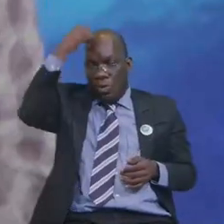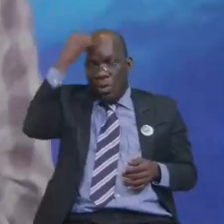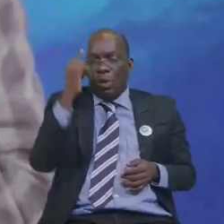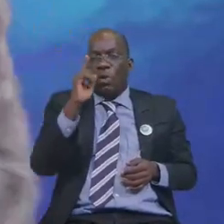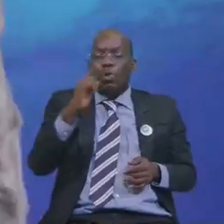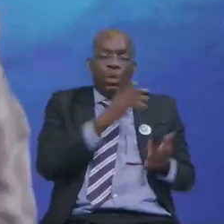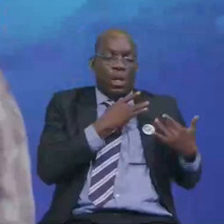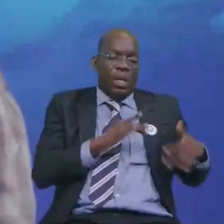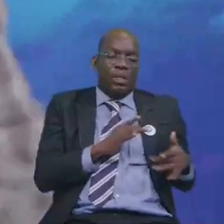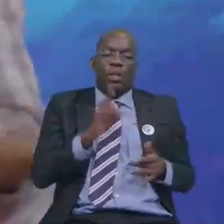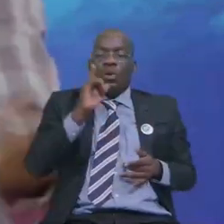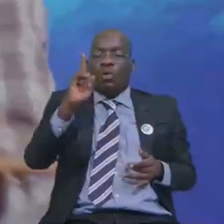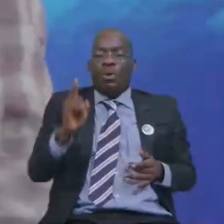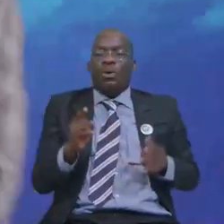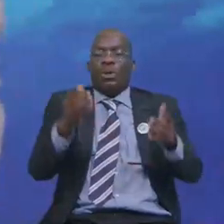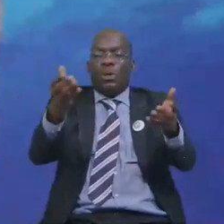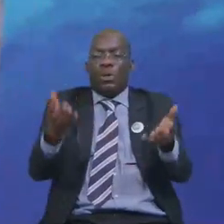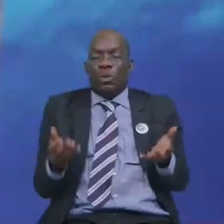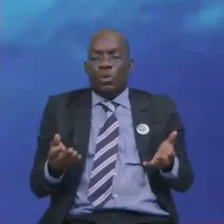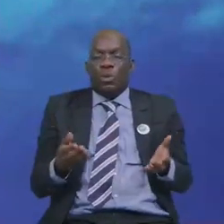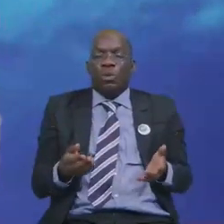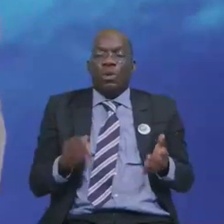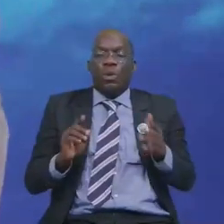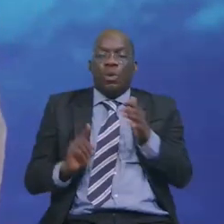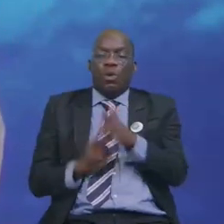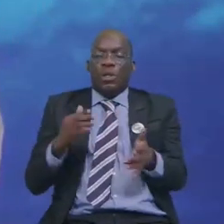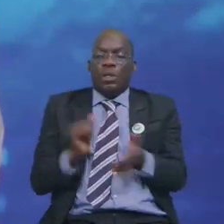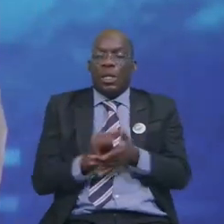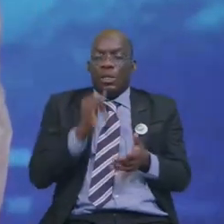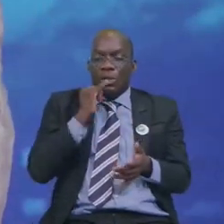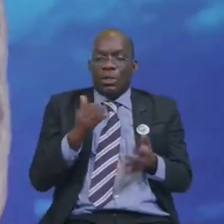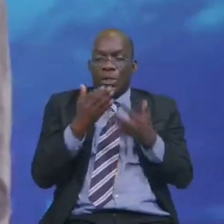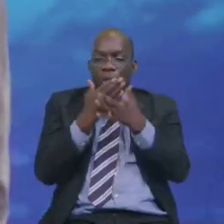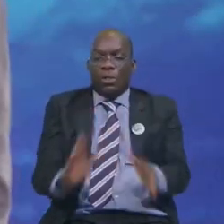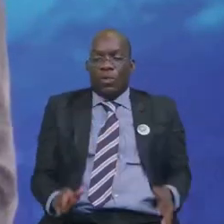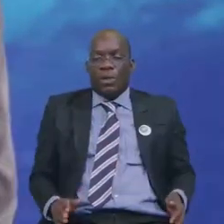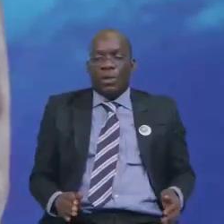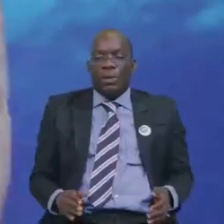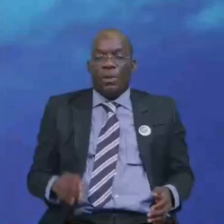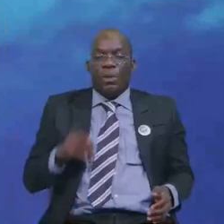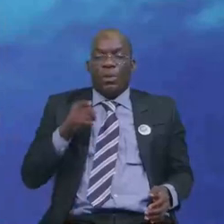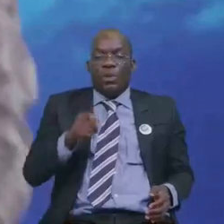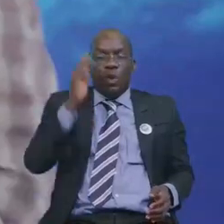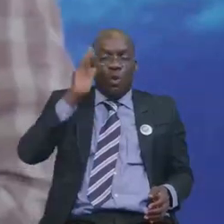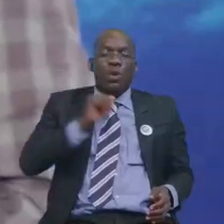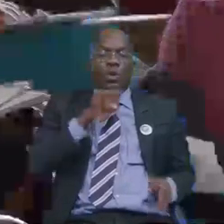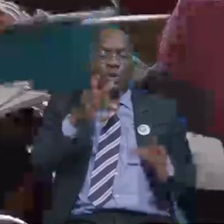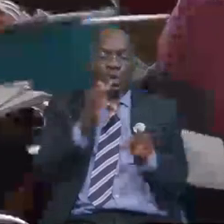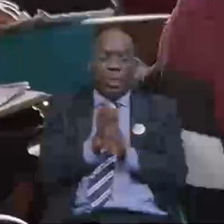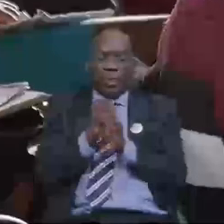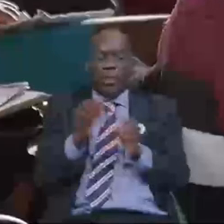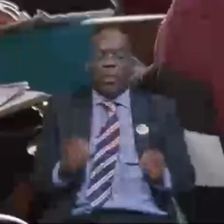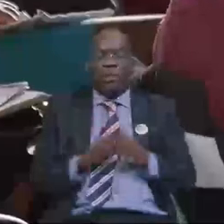tu es une seule poursuite et une fois que cela est divisé partagez tu ne peux pas réaliser grand chose alors donc tu dois